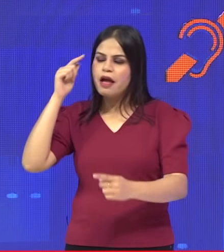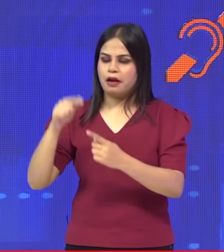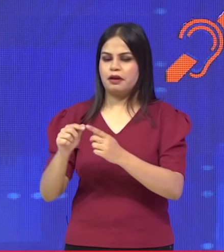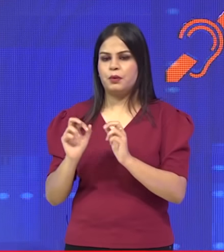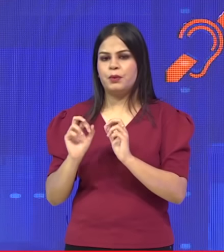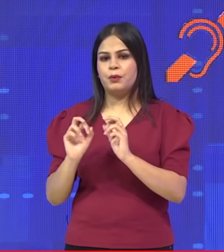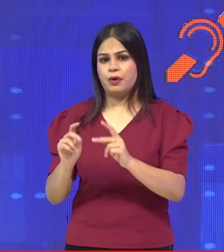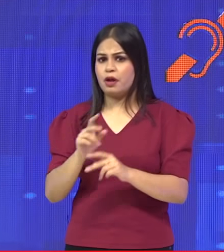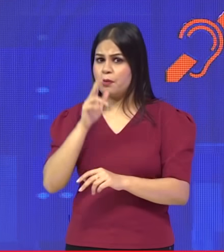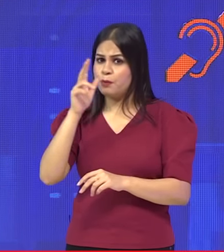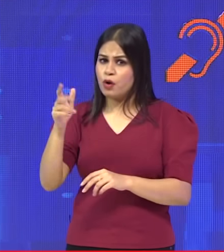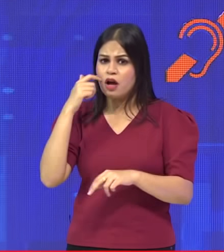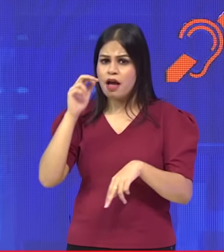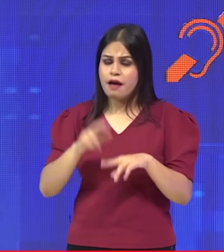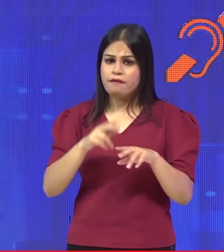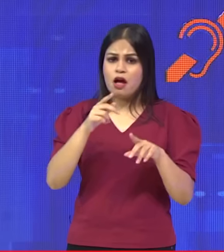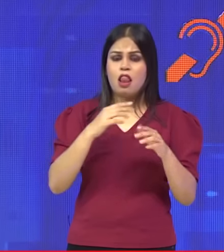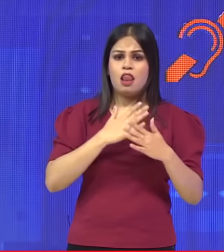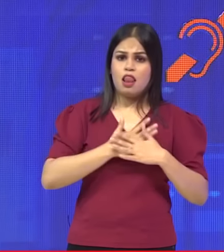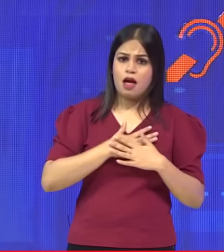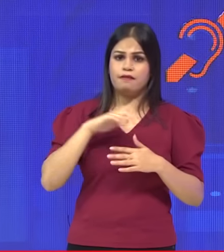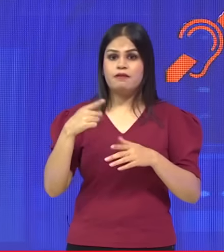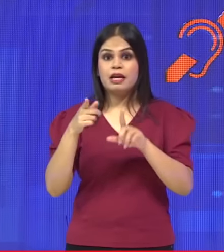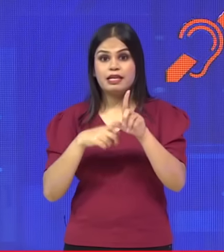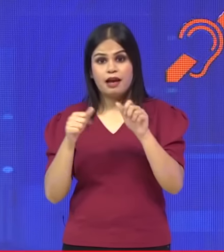लव यात्री चले गए ऐसे चलेगा